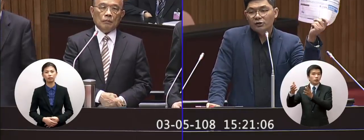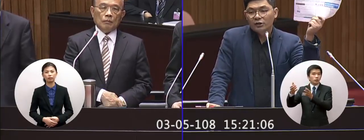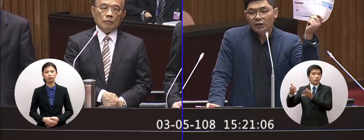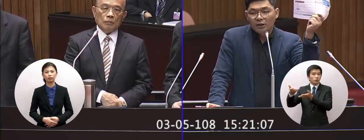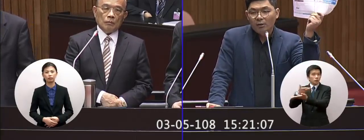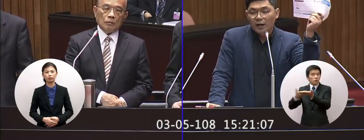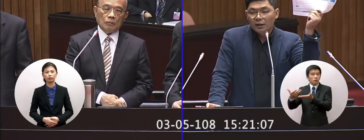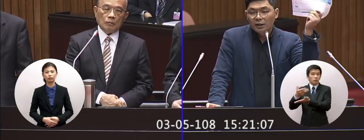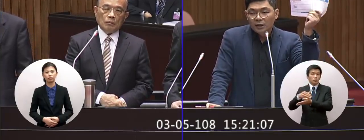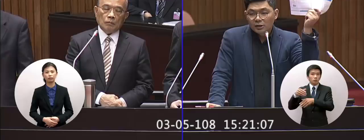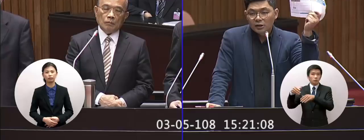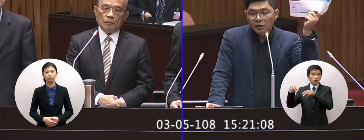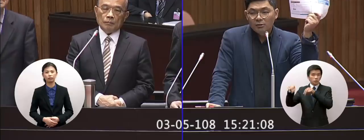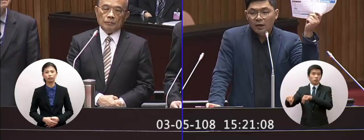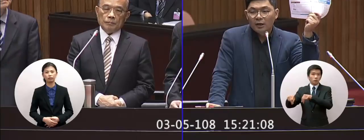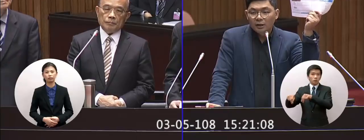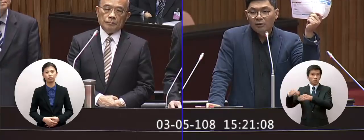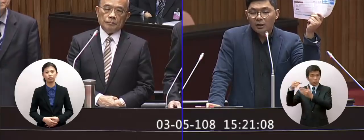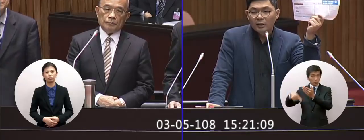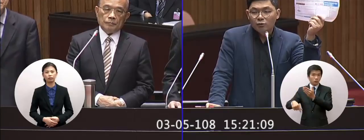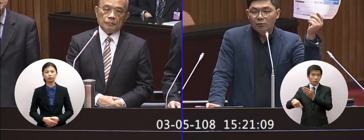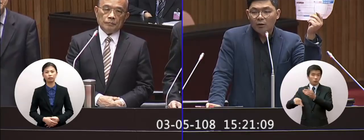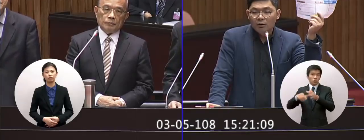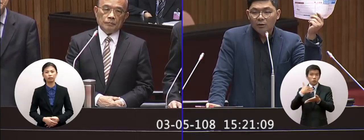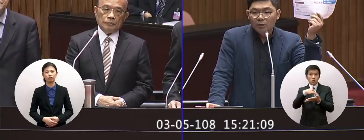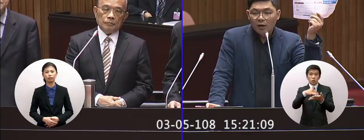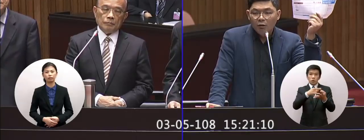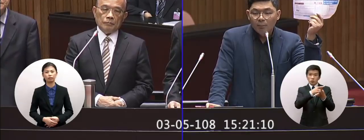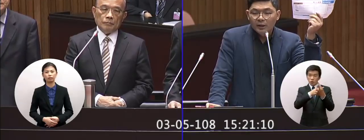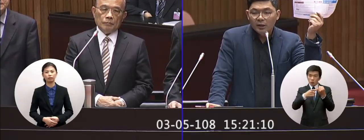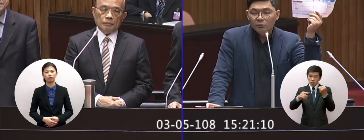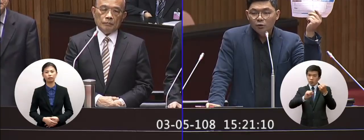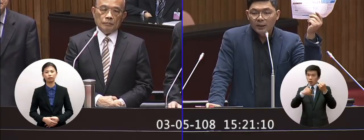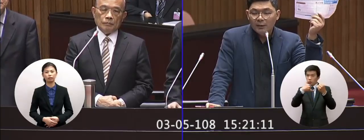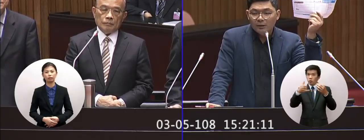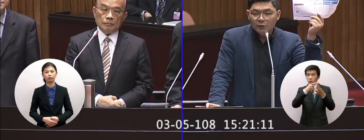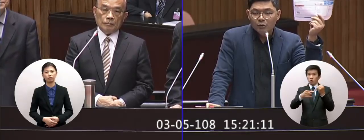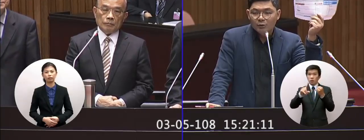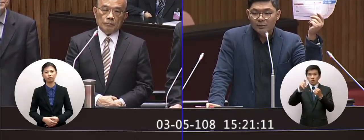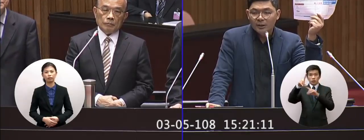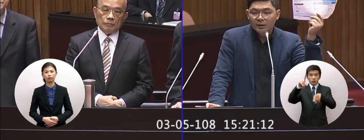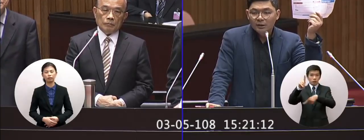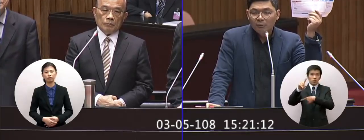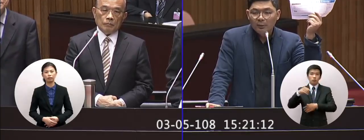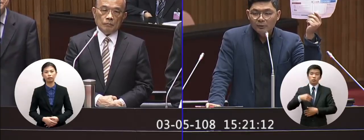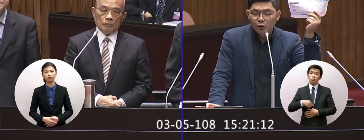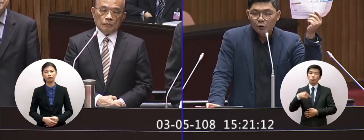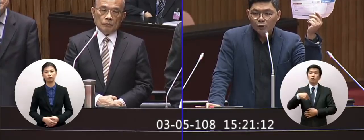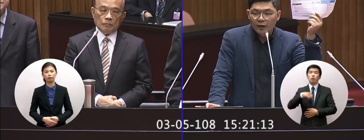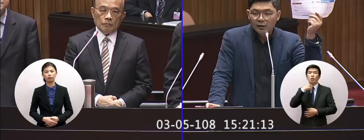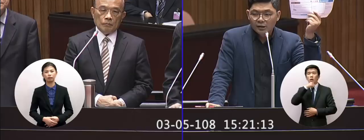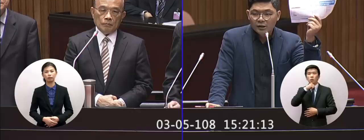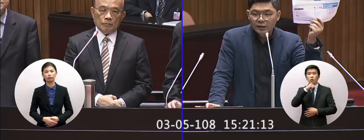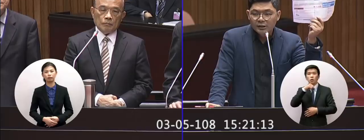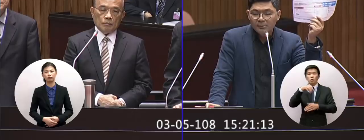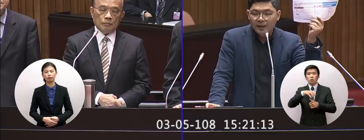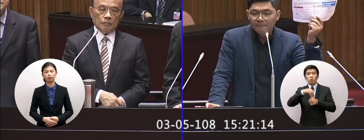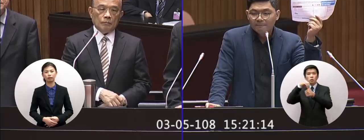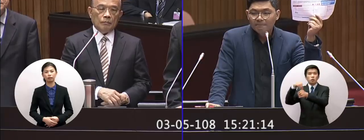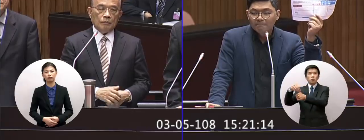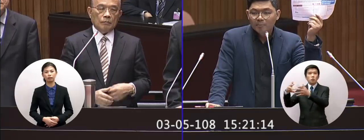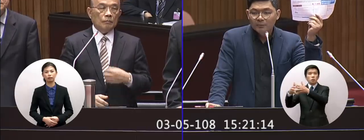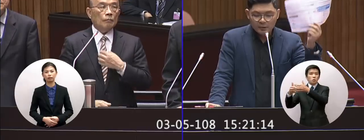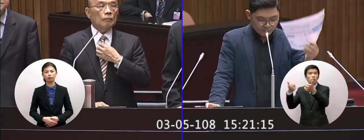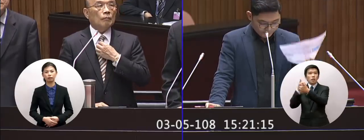我们只有十一位议员联署哦，而我们的驻美代表处在做什么？你们没有去游说，知道这件